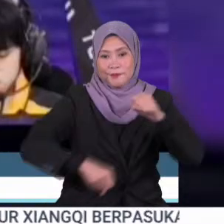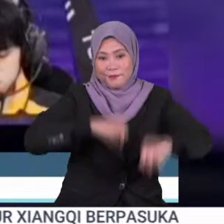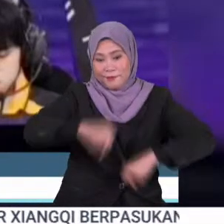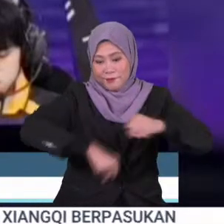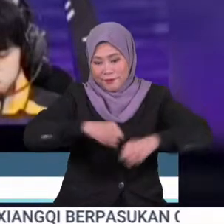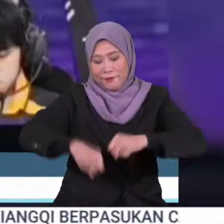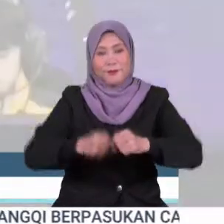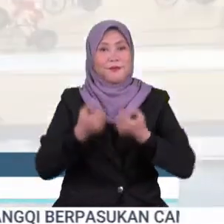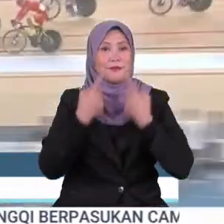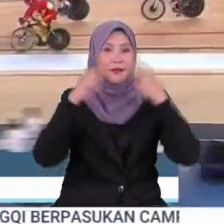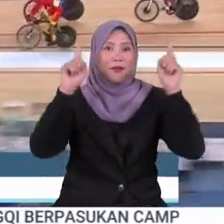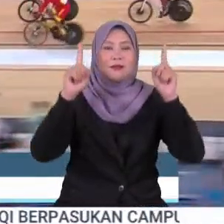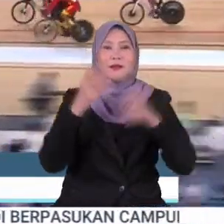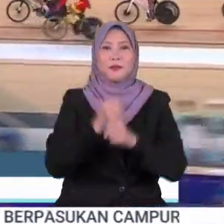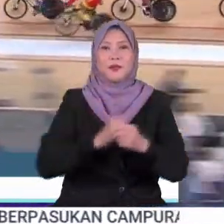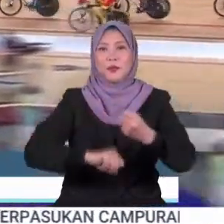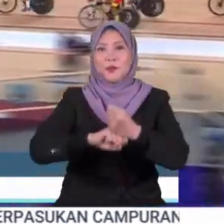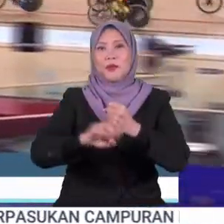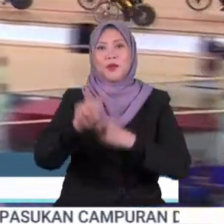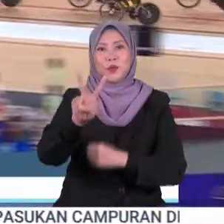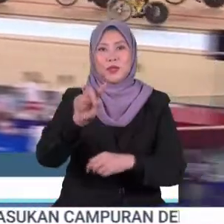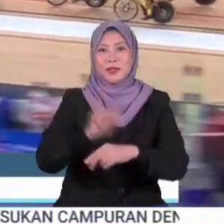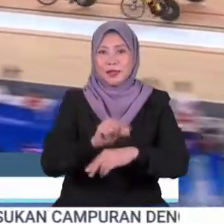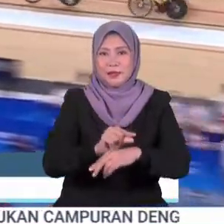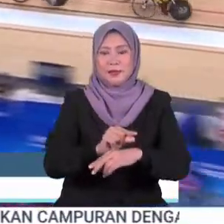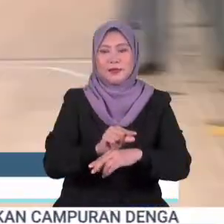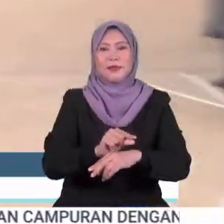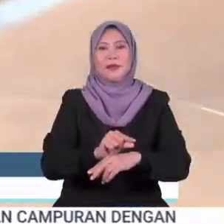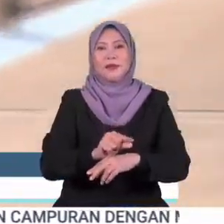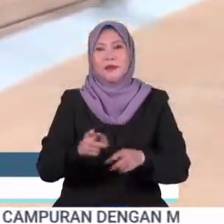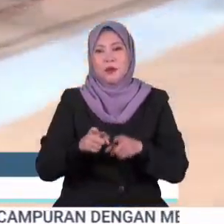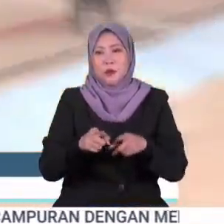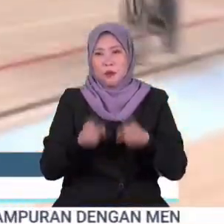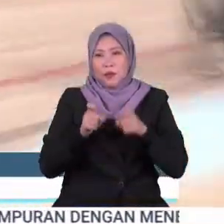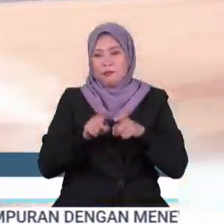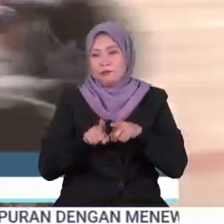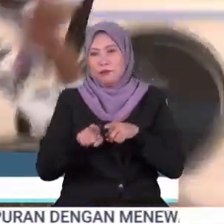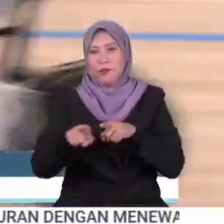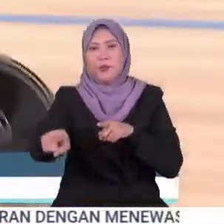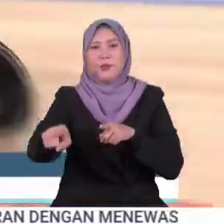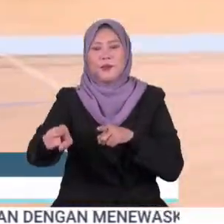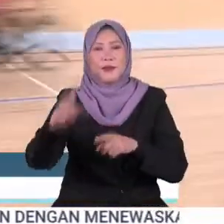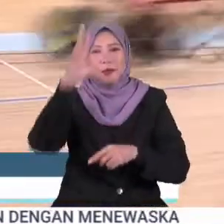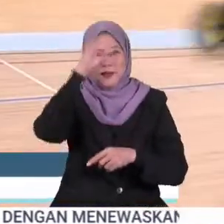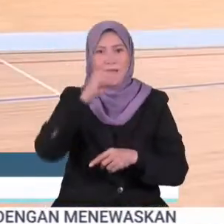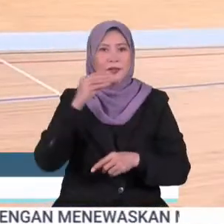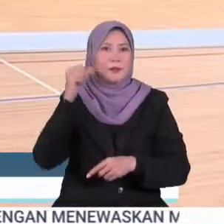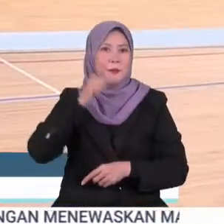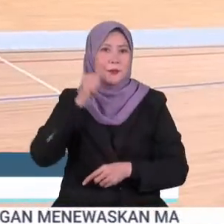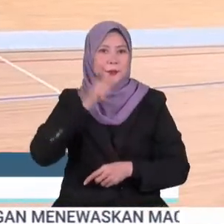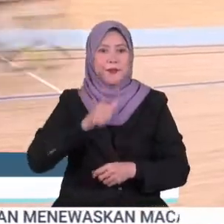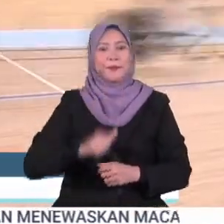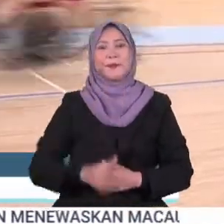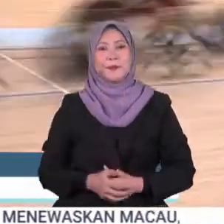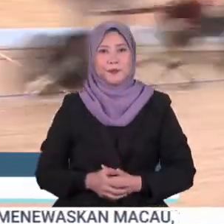trek negara juga cemerlang apabila menyumbang dua pingat gangsa menerusi acara pecut berpasukan lelaki dan wanita.